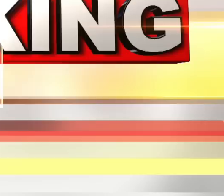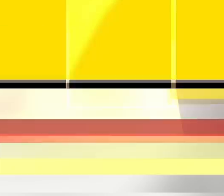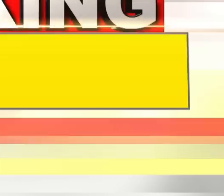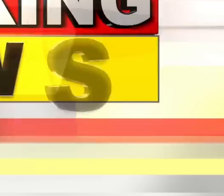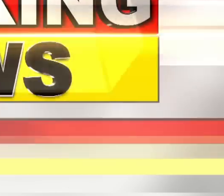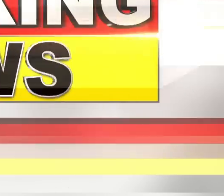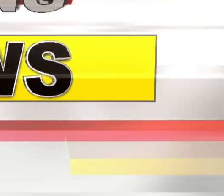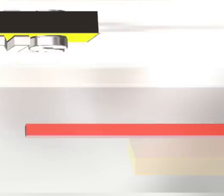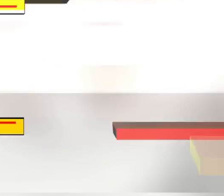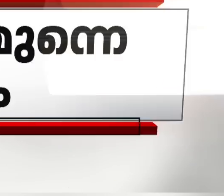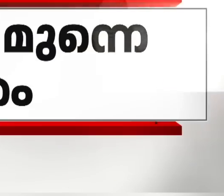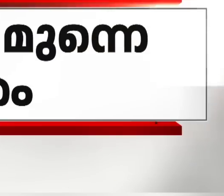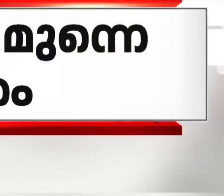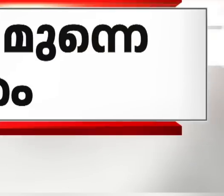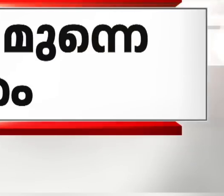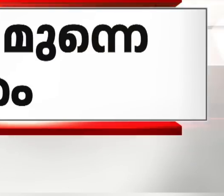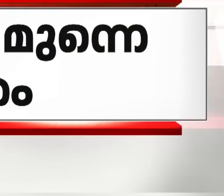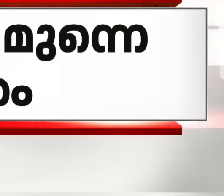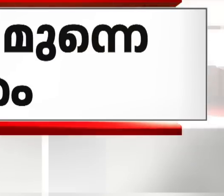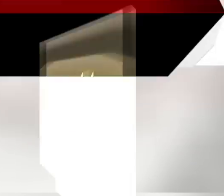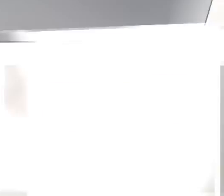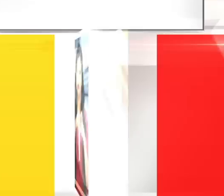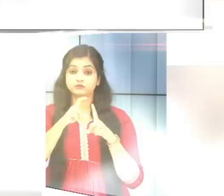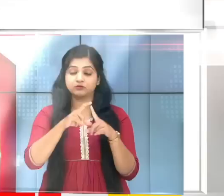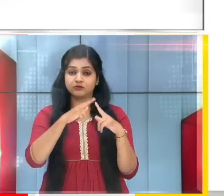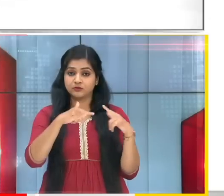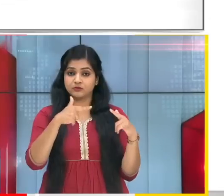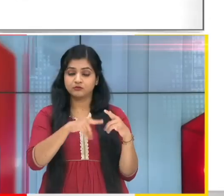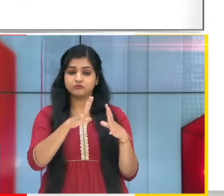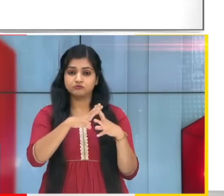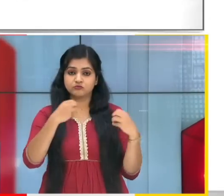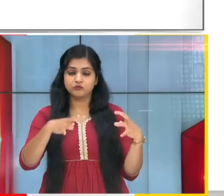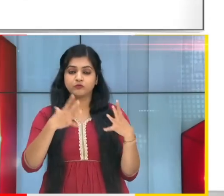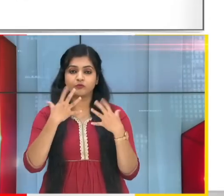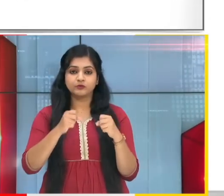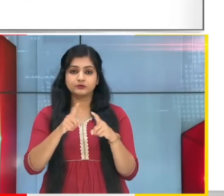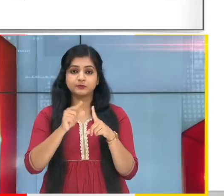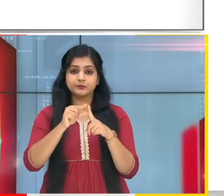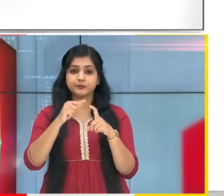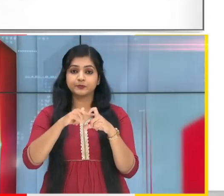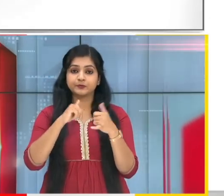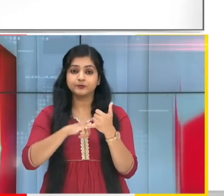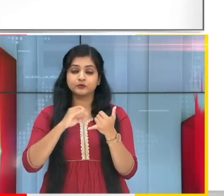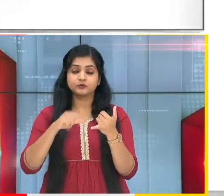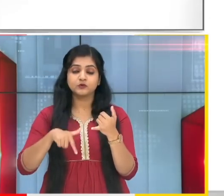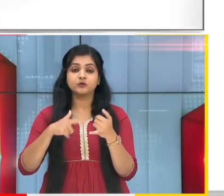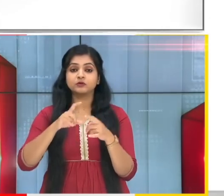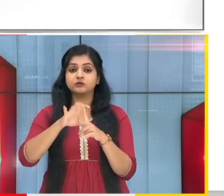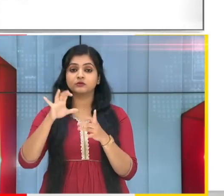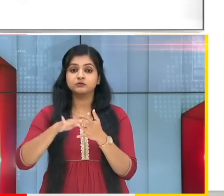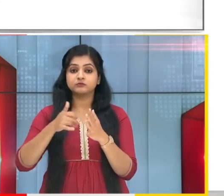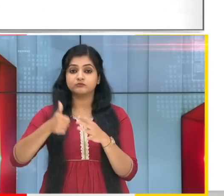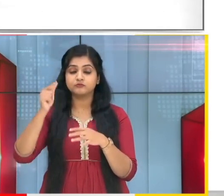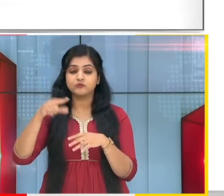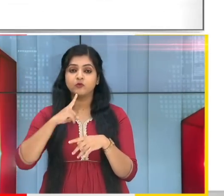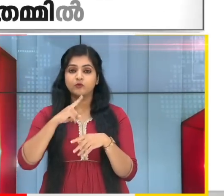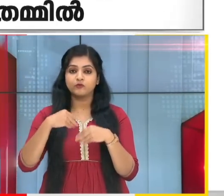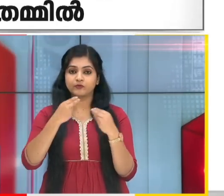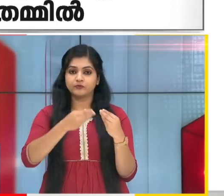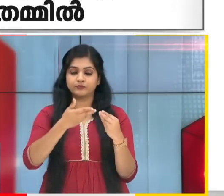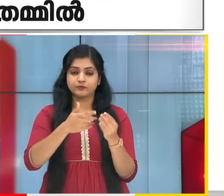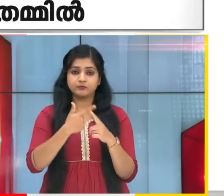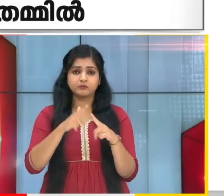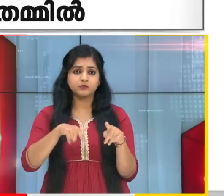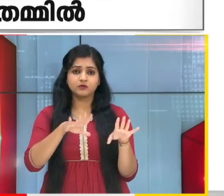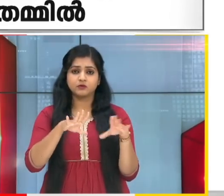നീക്കണമെന്നുള്ള നിർദ്ദേശമാണിപ്പോൾ പെസോ നിർദ്ദേശിച്ചനുസരിച്ച് ഇപ്പോൾ ജില്ലാ ഭരണകൂടം തഹസിൽദാർ വഴി ദേവസ്വങ്ങളെ അറിയിച്ചത്. ഇത് ഒരു തരത്തിലും